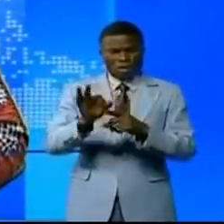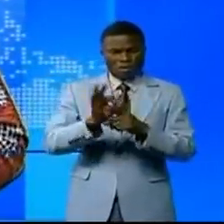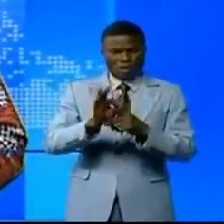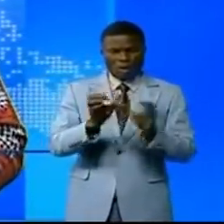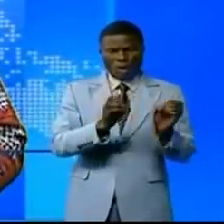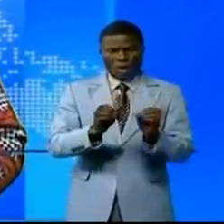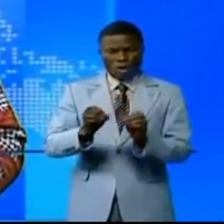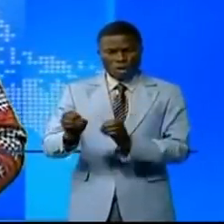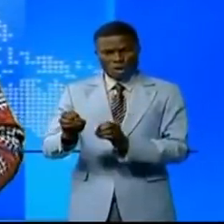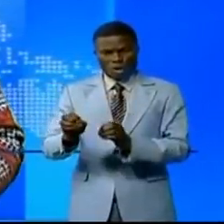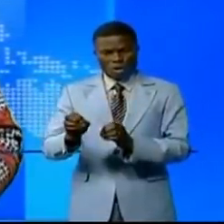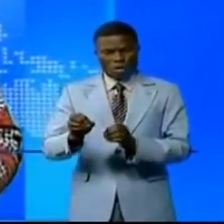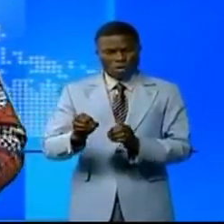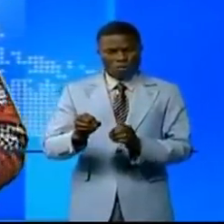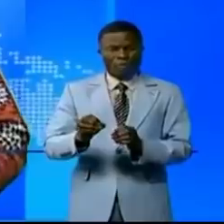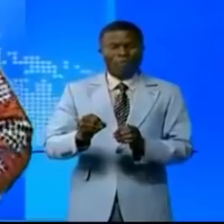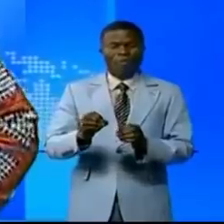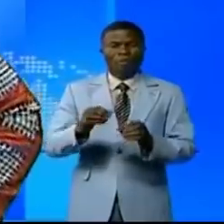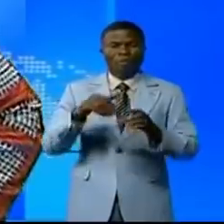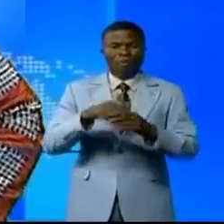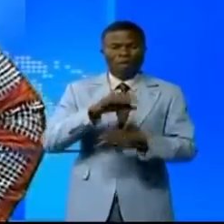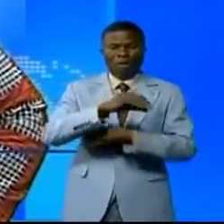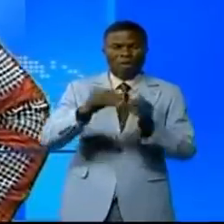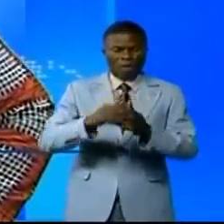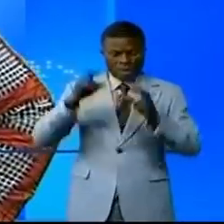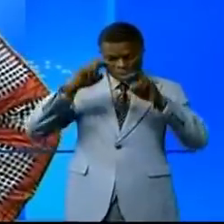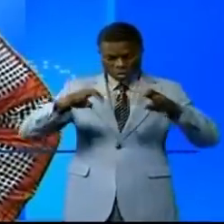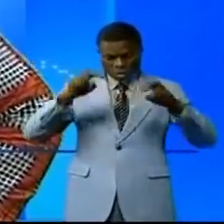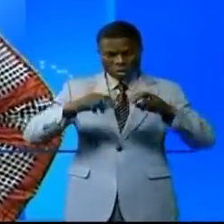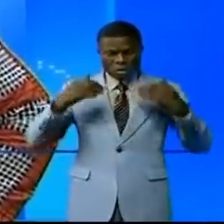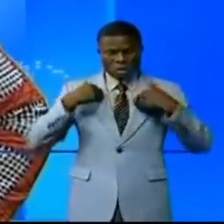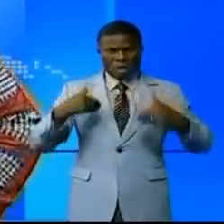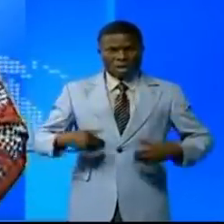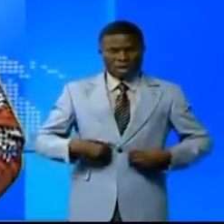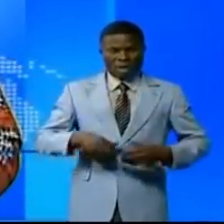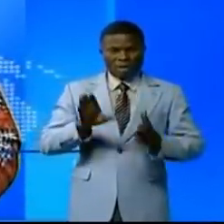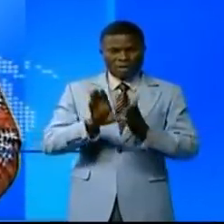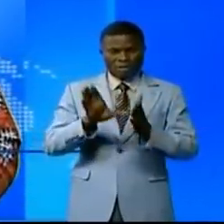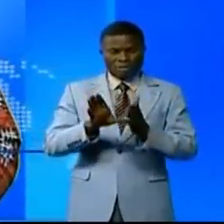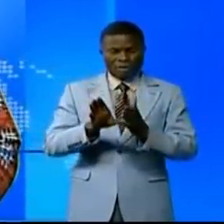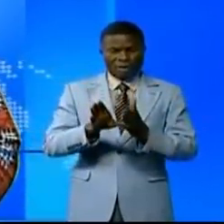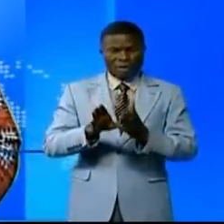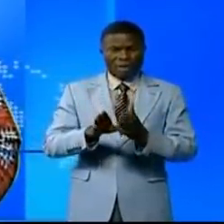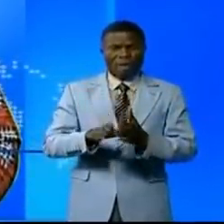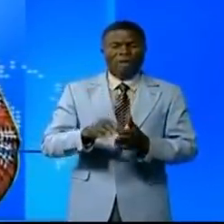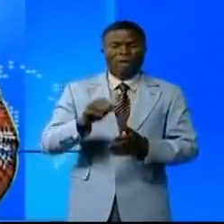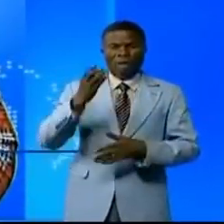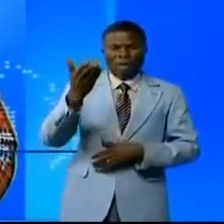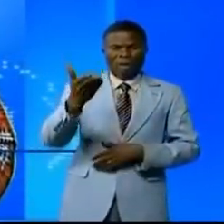par CRETES, Centre de Recherche en Santé. C'est un reportage de Grâce Maosso.